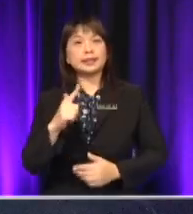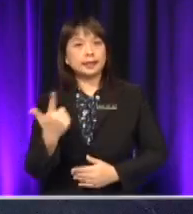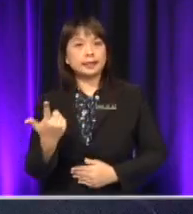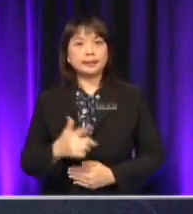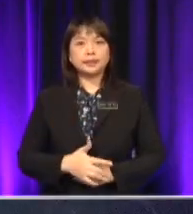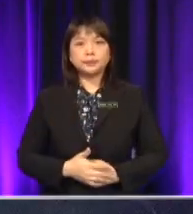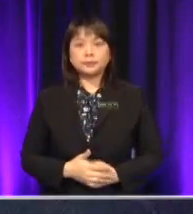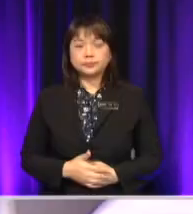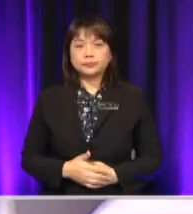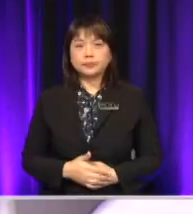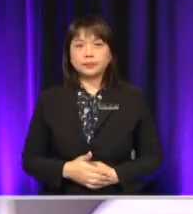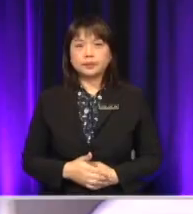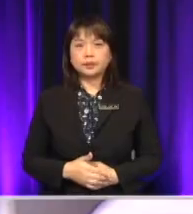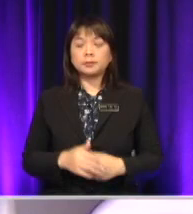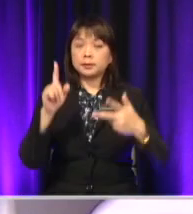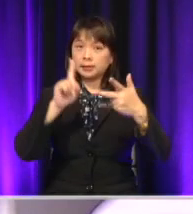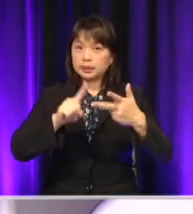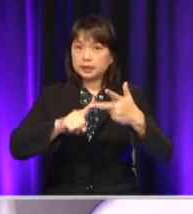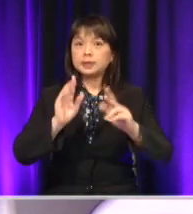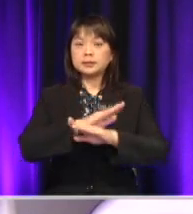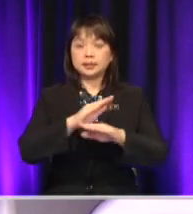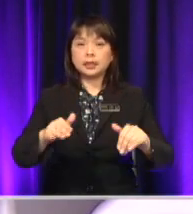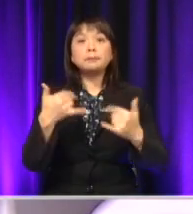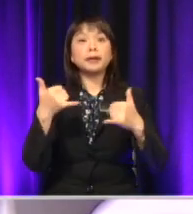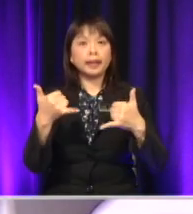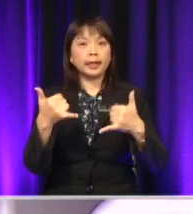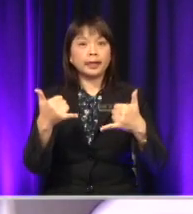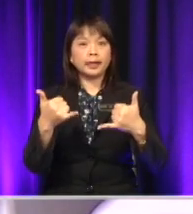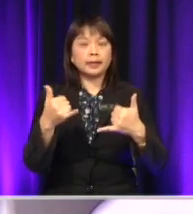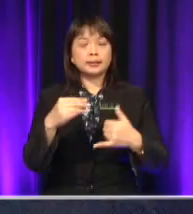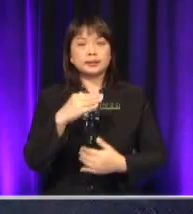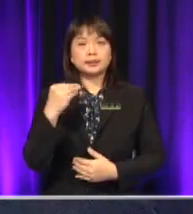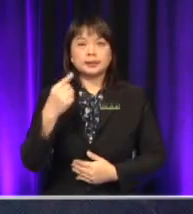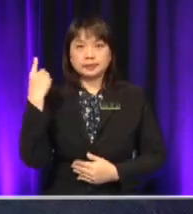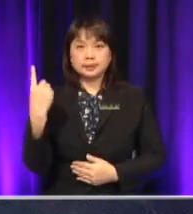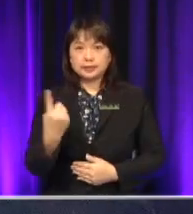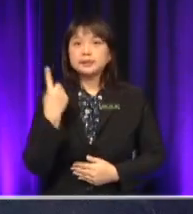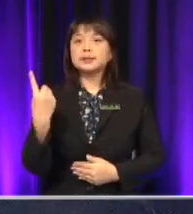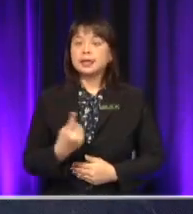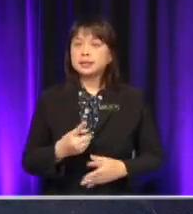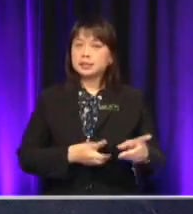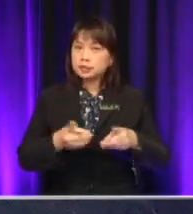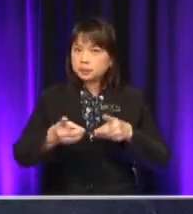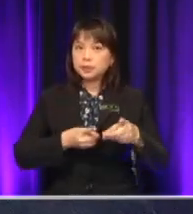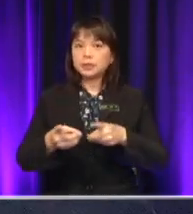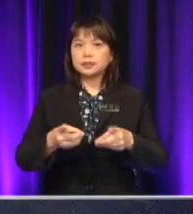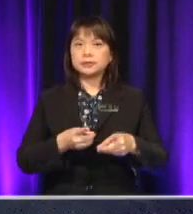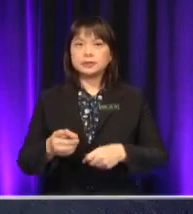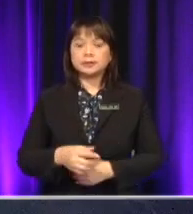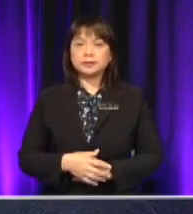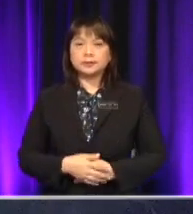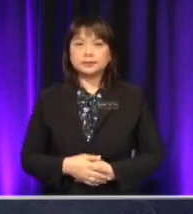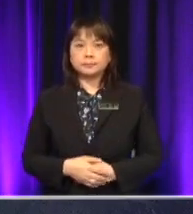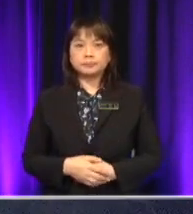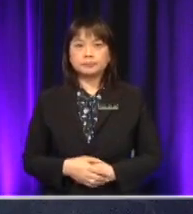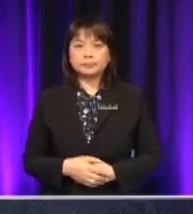Yang ketiga, jangan memain dan sentiasa berdisiplin. Ini siapa buat juga tadi ni? Siapa buat? Campur-campur macam